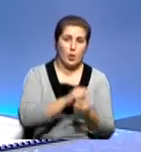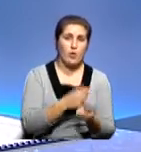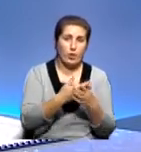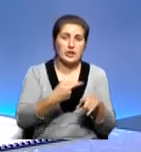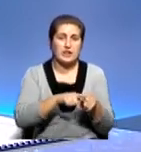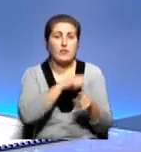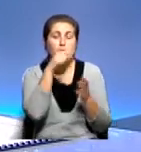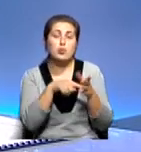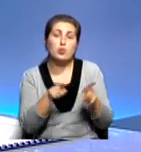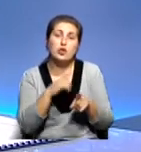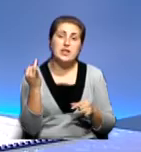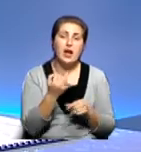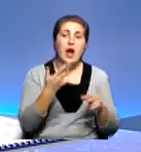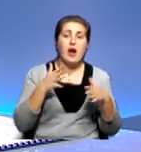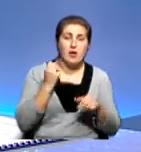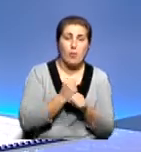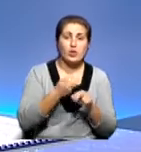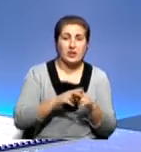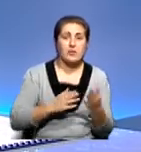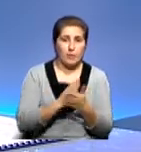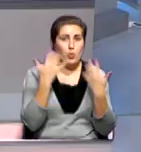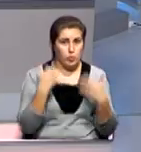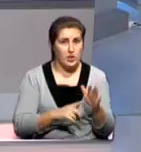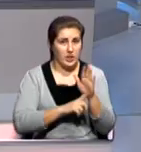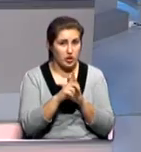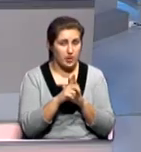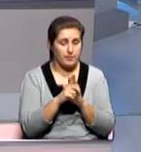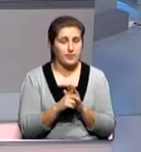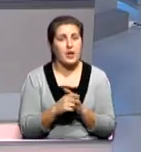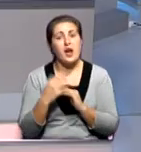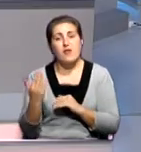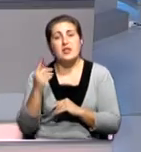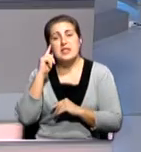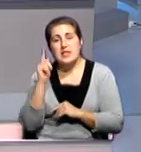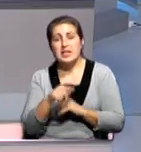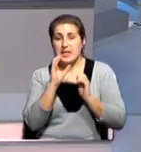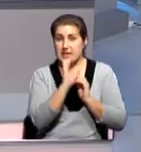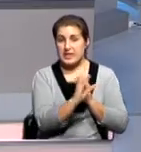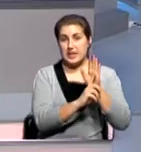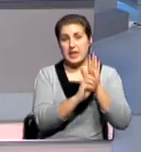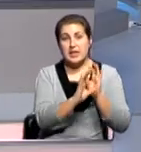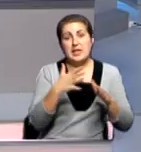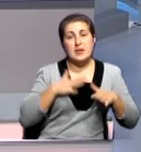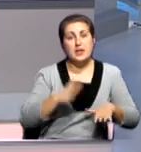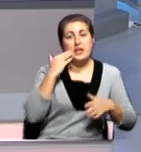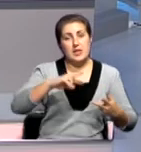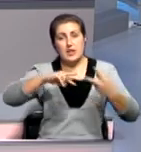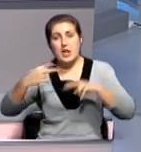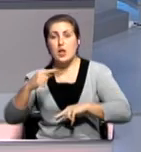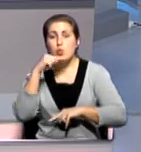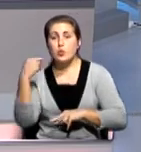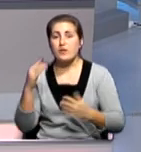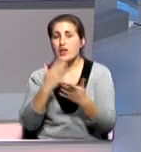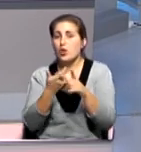этот вопрос тоже интересен вот эта работа в этом направлении она уже начата Вы знаете да и на крымско-татарского на русского тоже есть